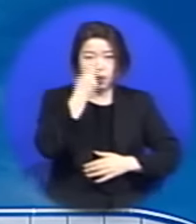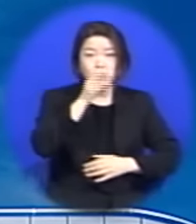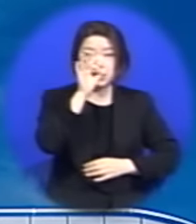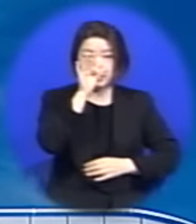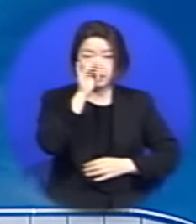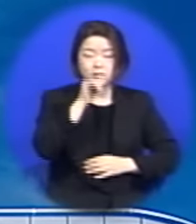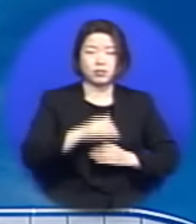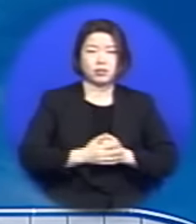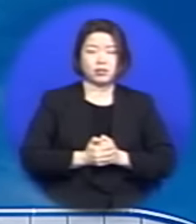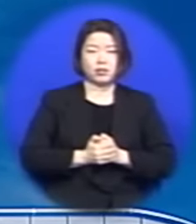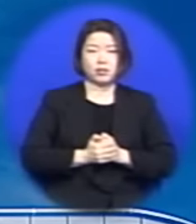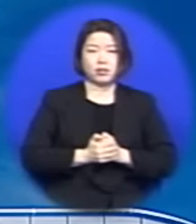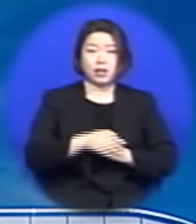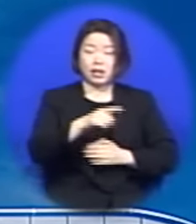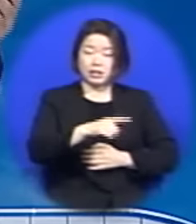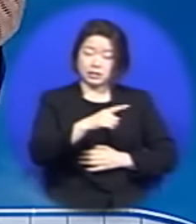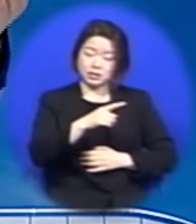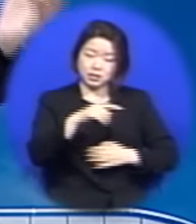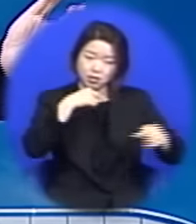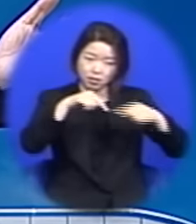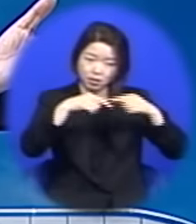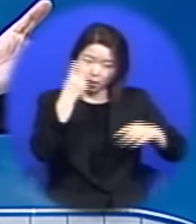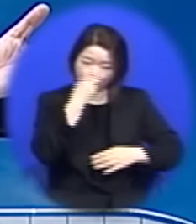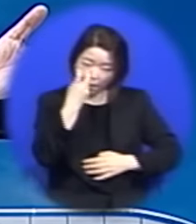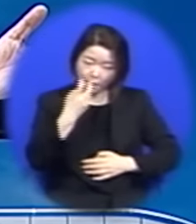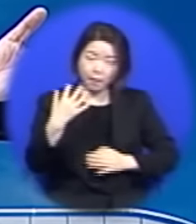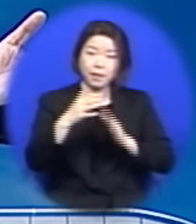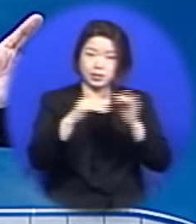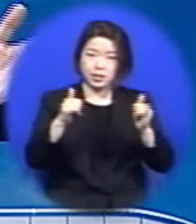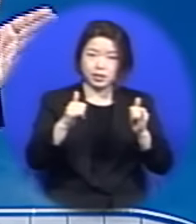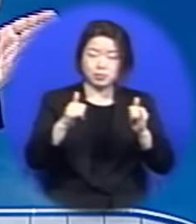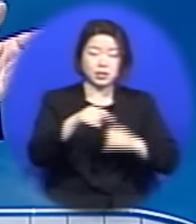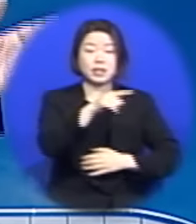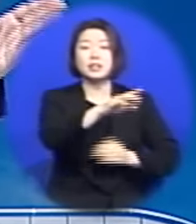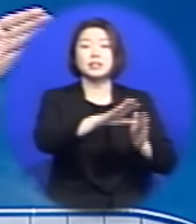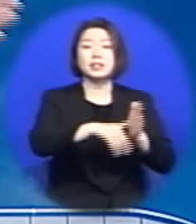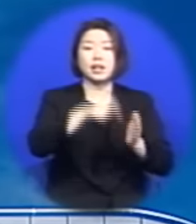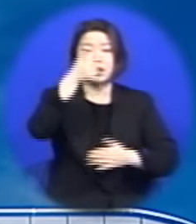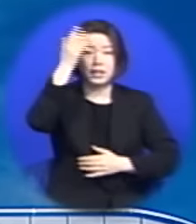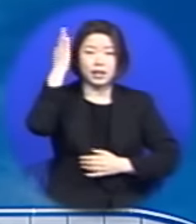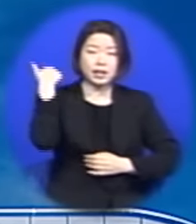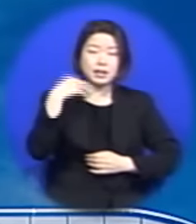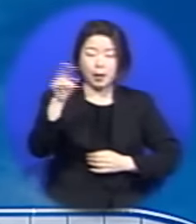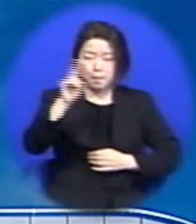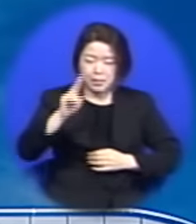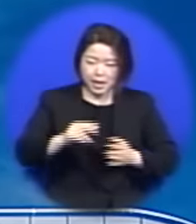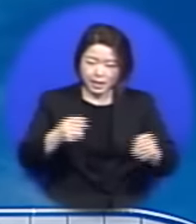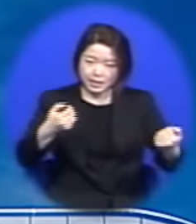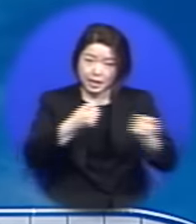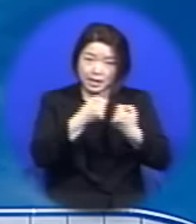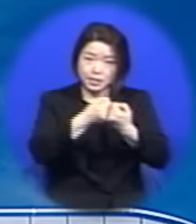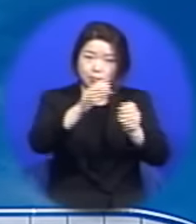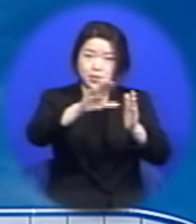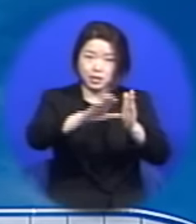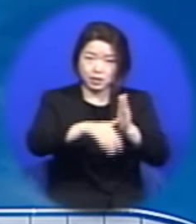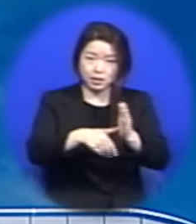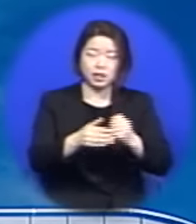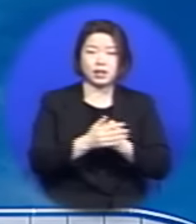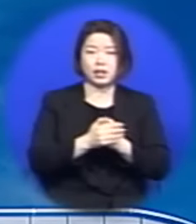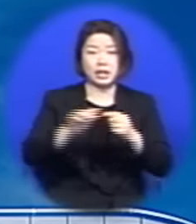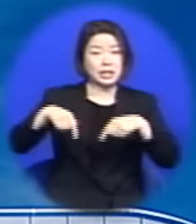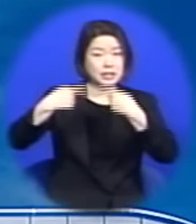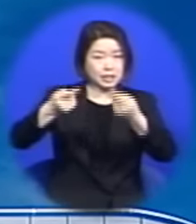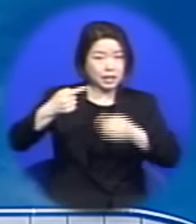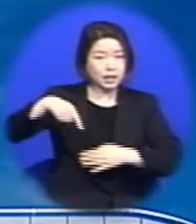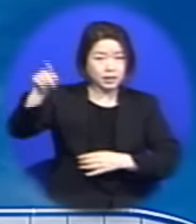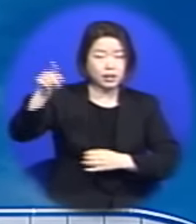그 교관들은 그때 당시에 월남전에 정말 죽음의 고비를 넘어갔던 그렇던